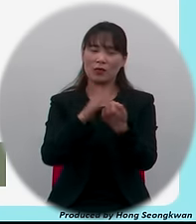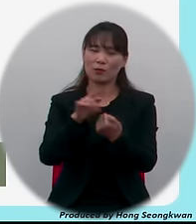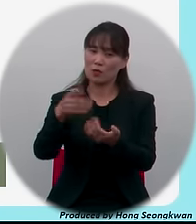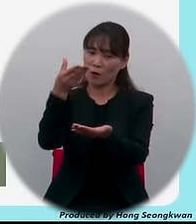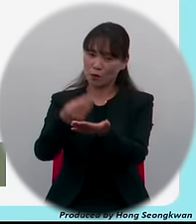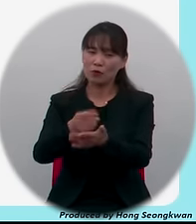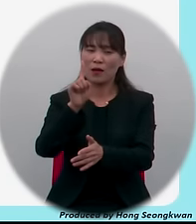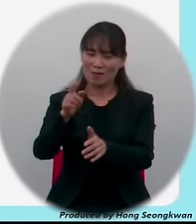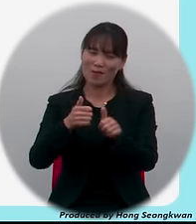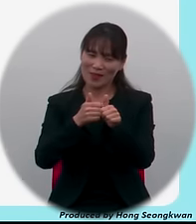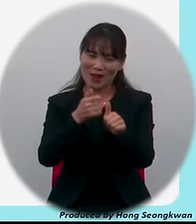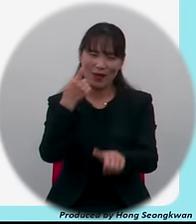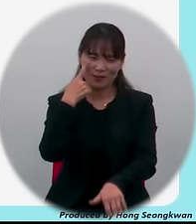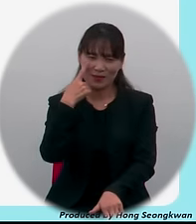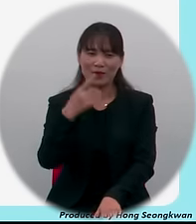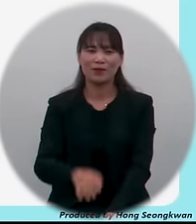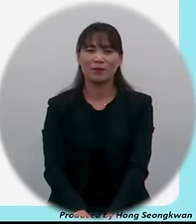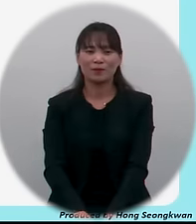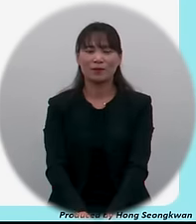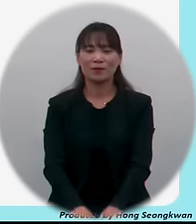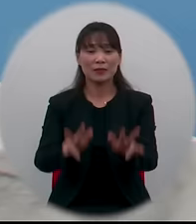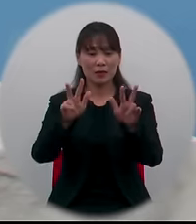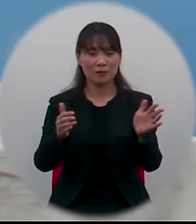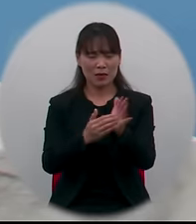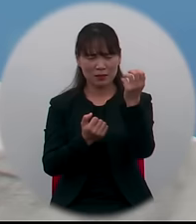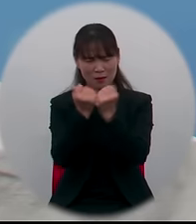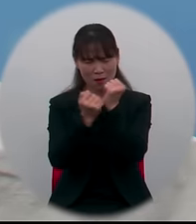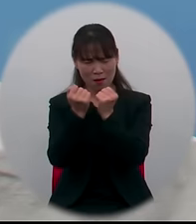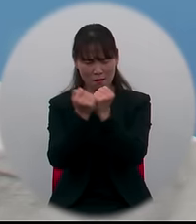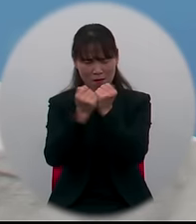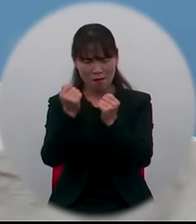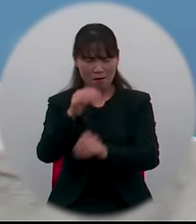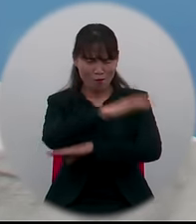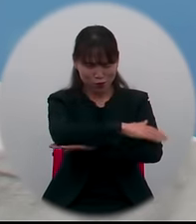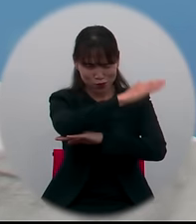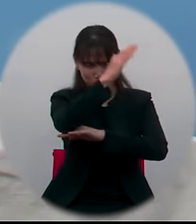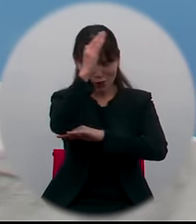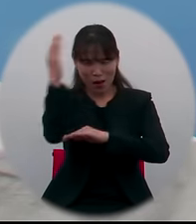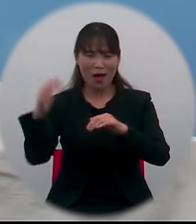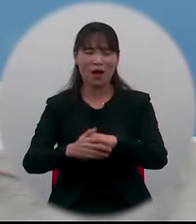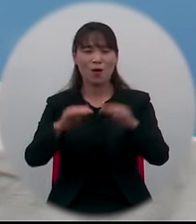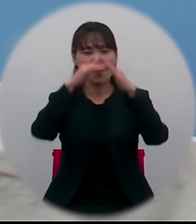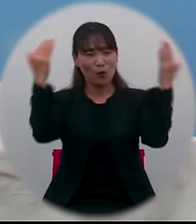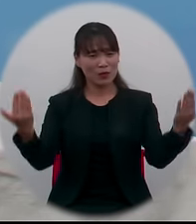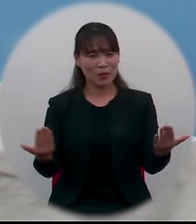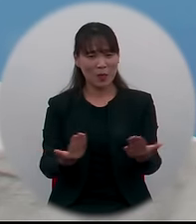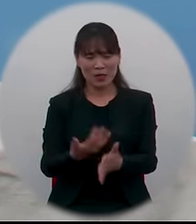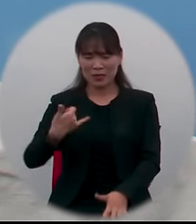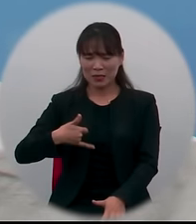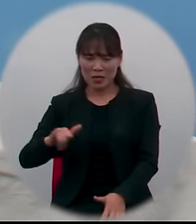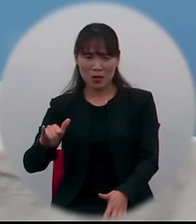교정할 수가 있으니까 이런 앱들도 한번 같이 해 보시죠 자 그런데 지금까지 말씀드렸었다 모든 것들